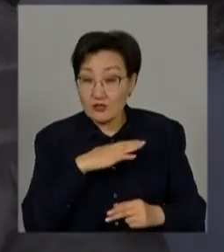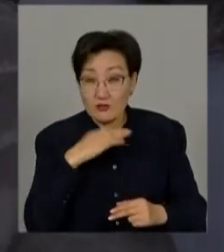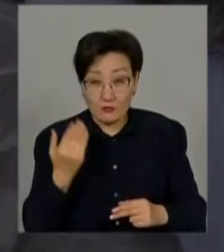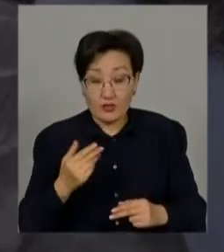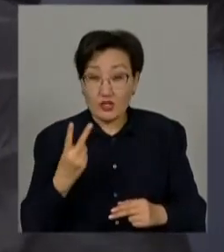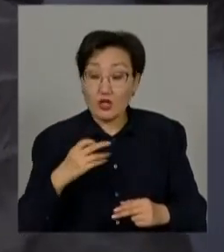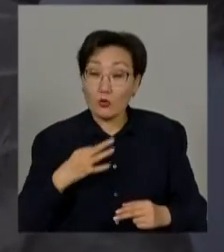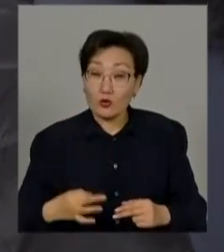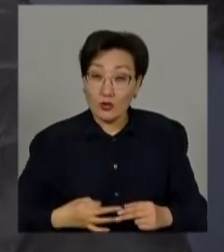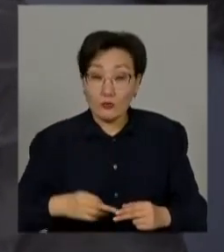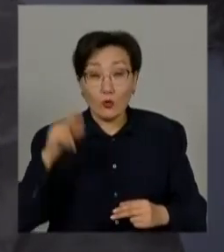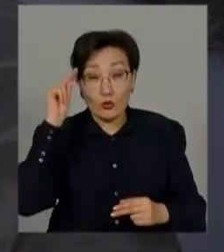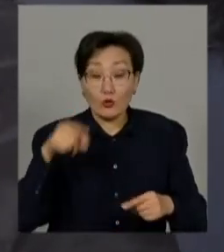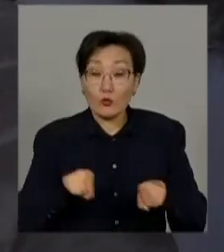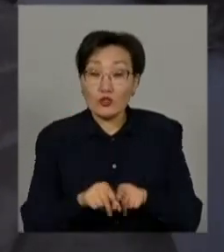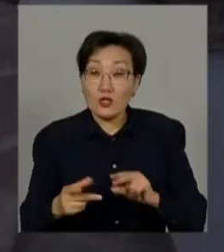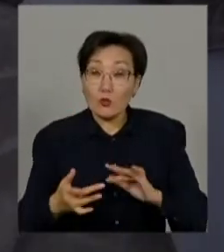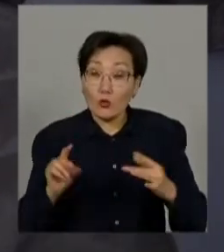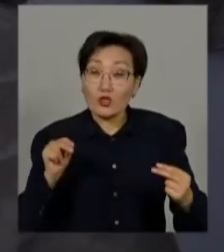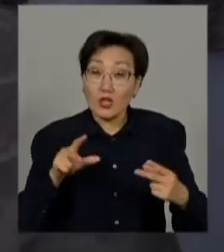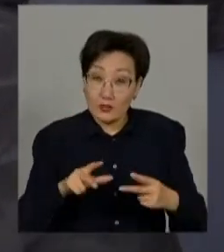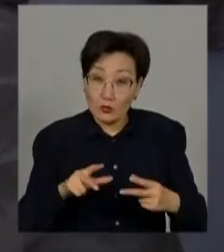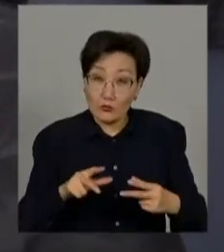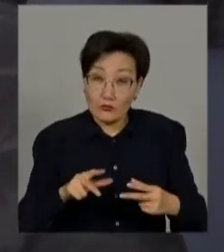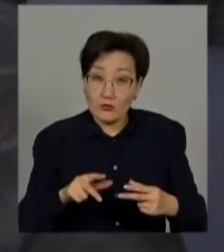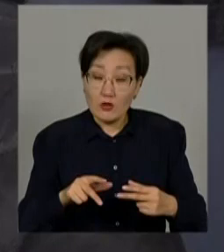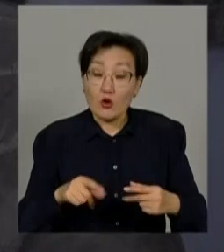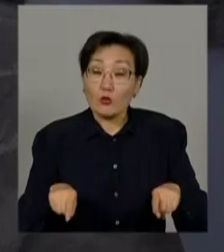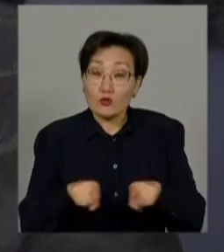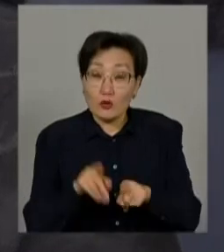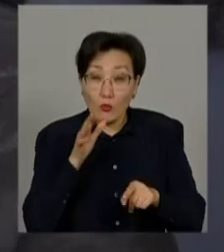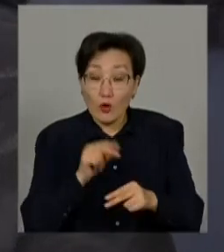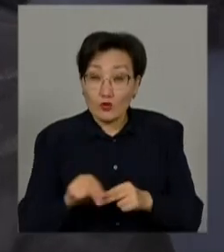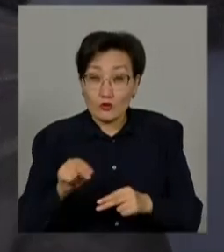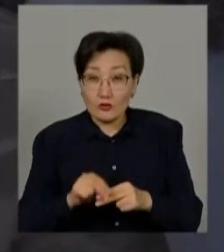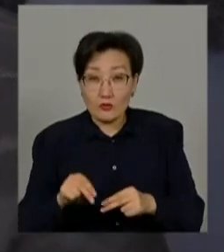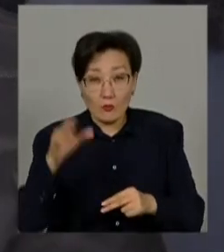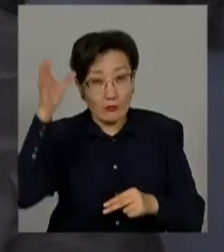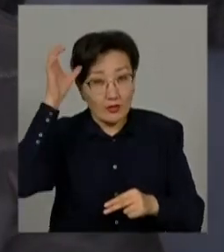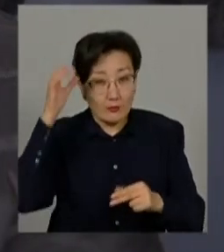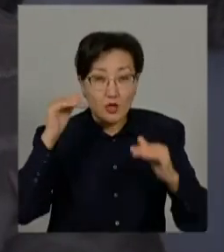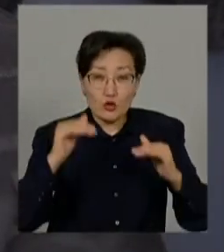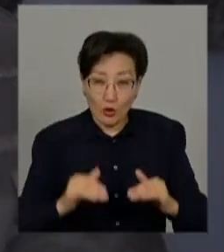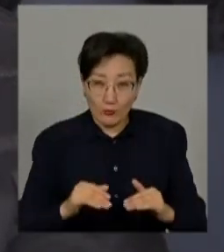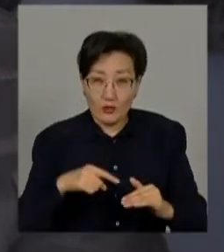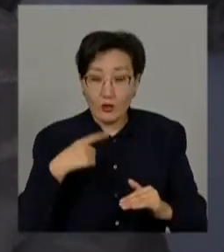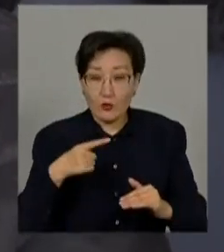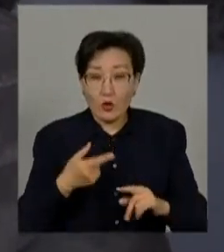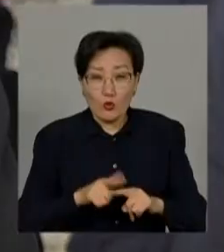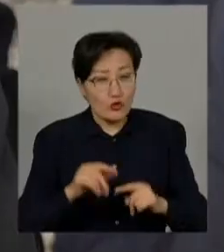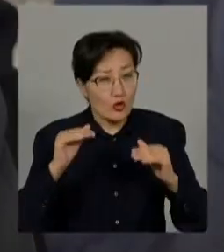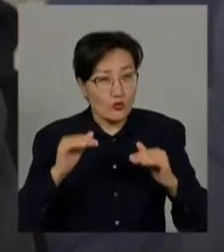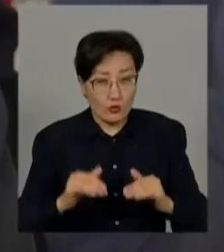ұлымда оқиды онлайн сабақ. Онлайн сабақта баланың білімі өте төмен. Төмен деп айтуға болмайды, өте